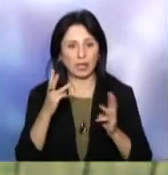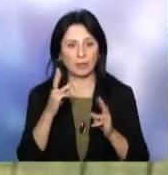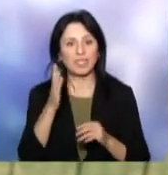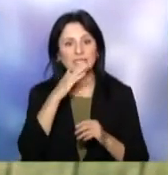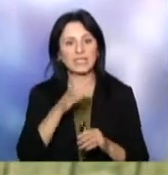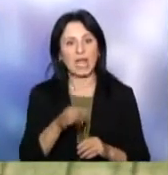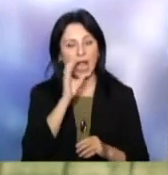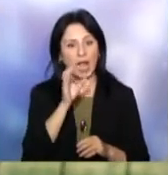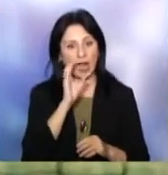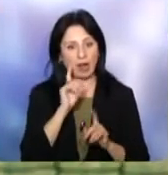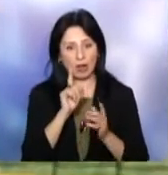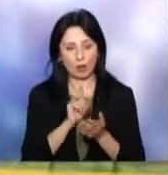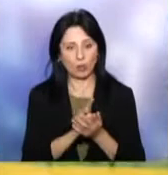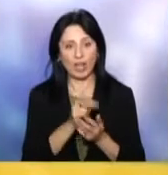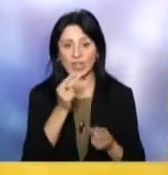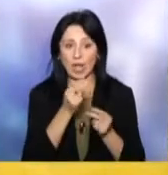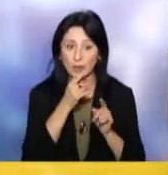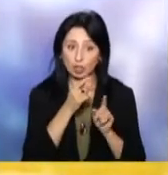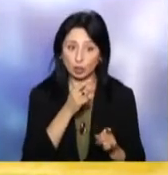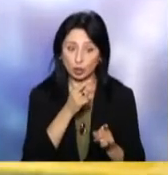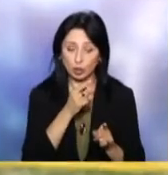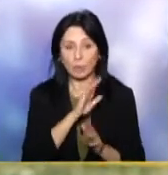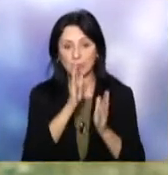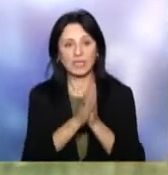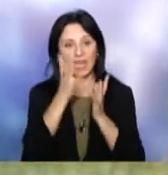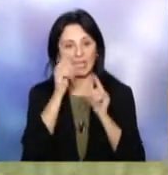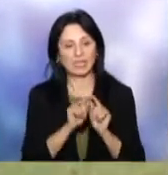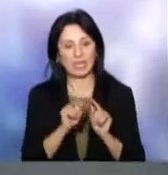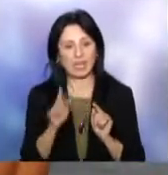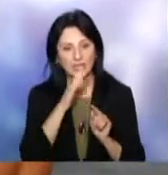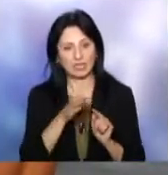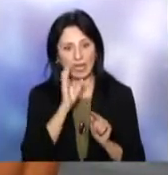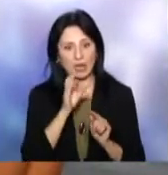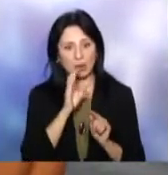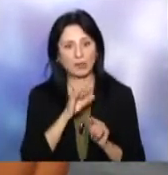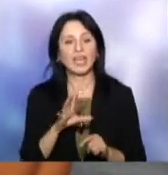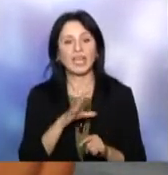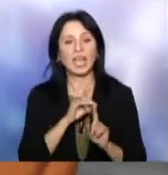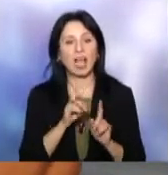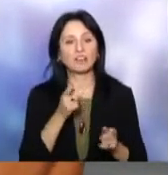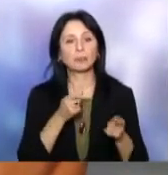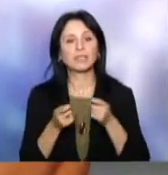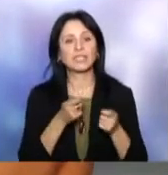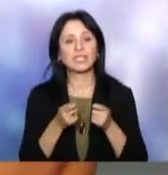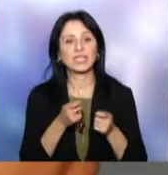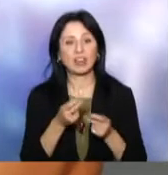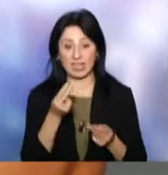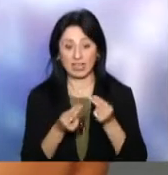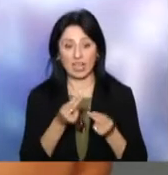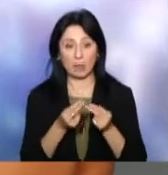წყლის სათანადო რაოდენობა თამაშის დროს და მთელი დღის მანძილზე. იყავით ფრთხილად.